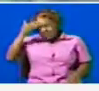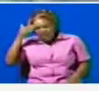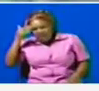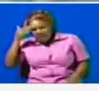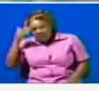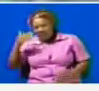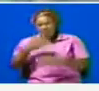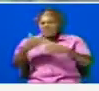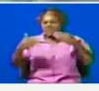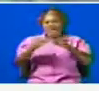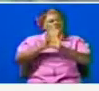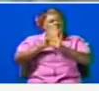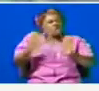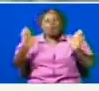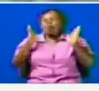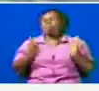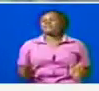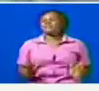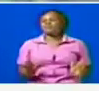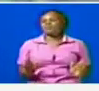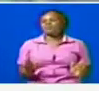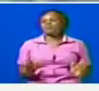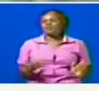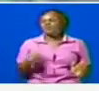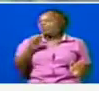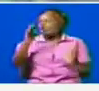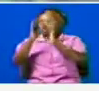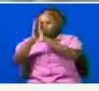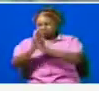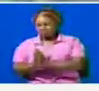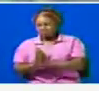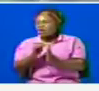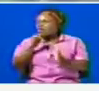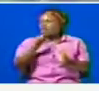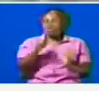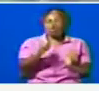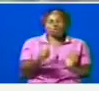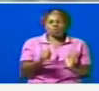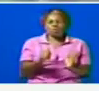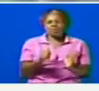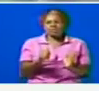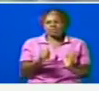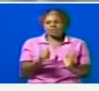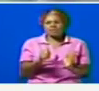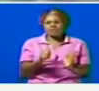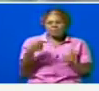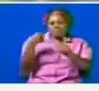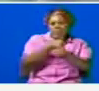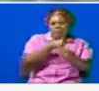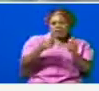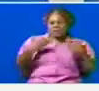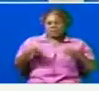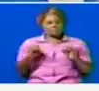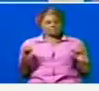yaliyopita tukalijenga taifa. Hamna. Si viongozi wa dini, si viongozi, si wanaharakati.